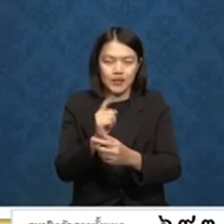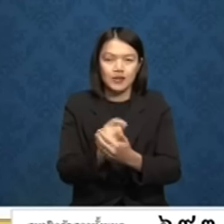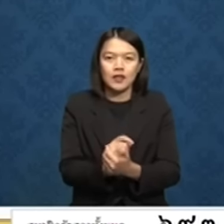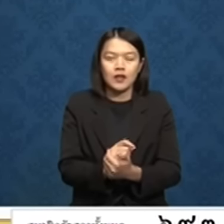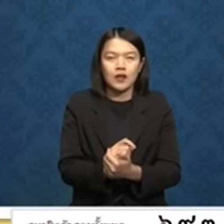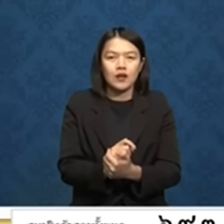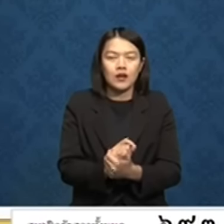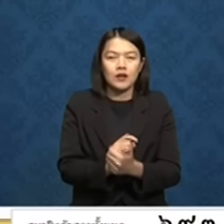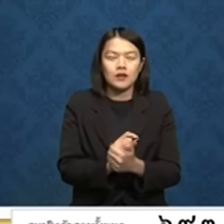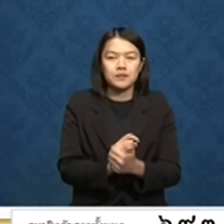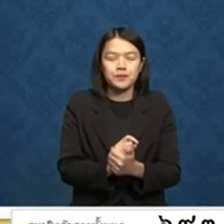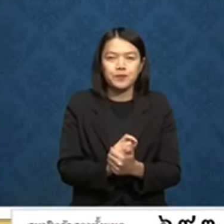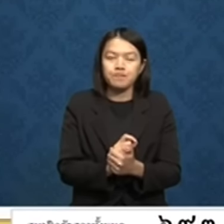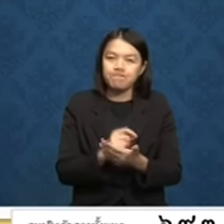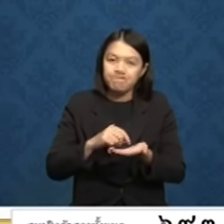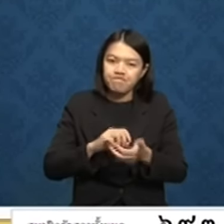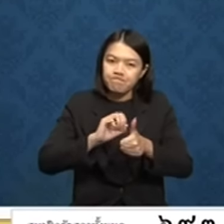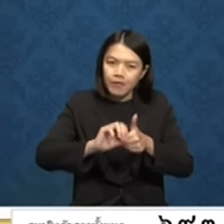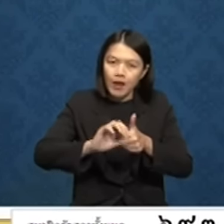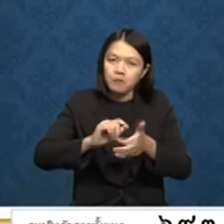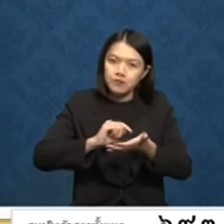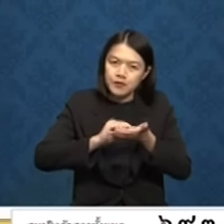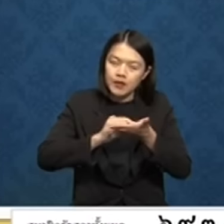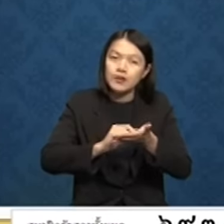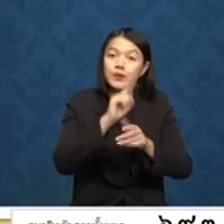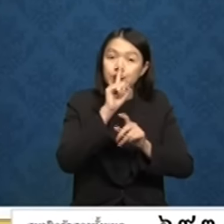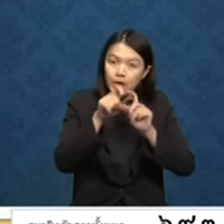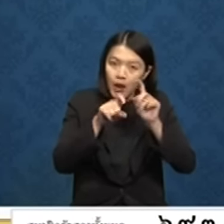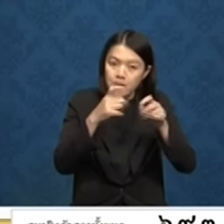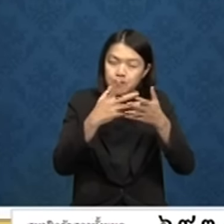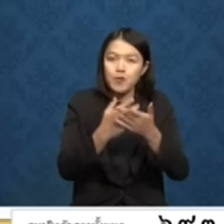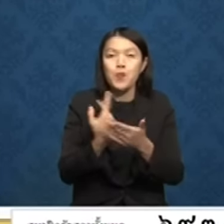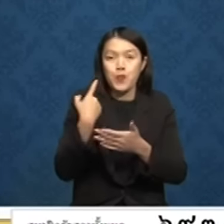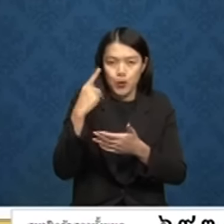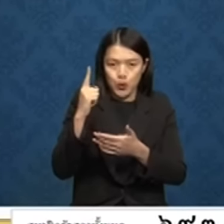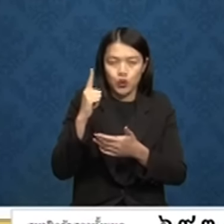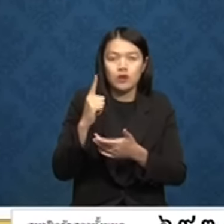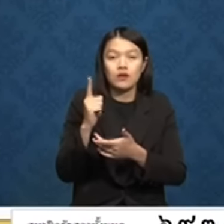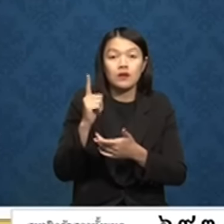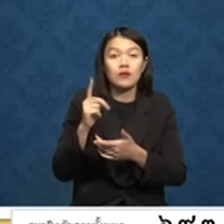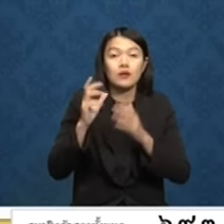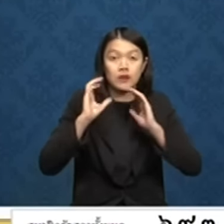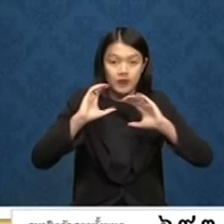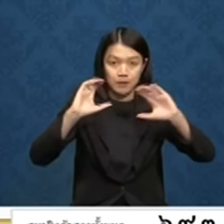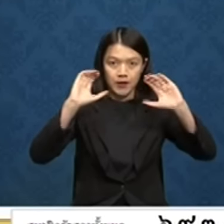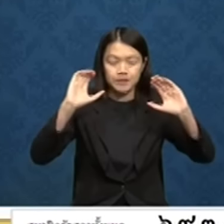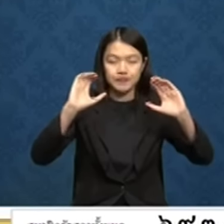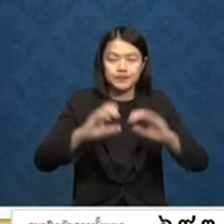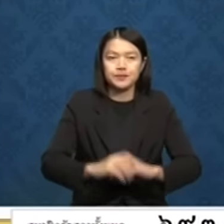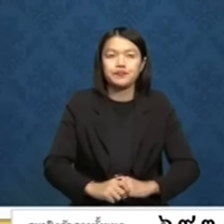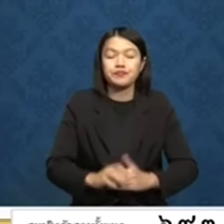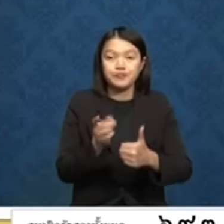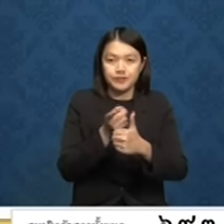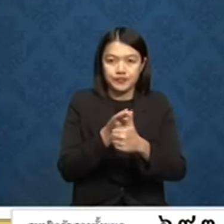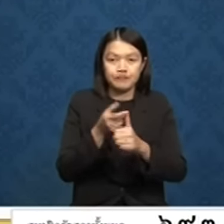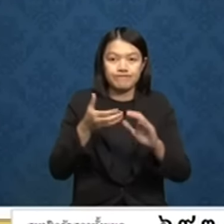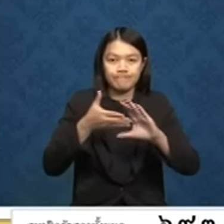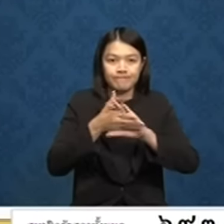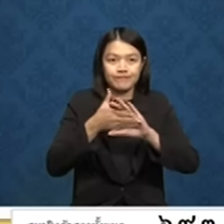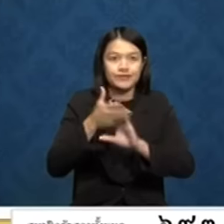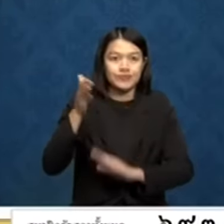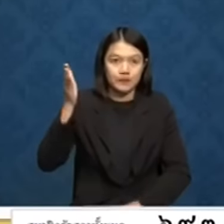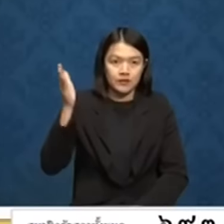ในแง่ดีแล้วก็พยายามจะเสนอความเห็นและตั้งคำถามที่เป็นประโยชน์ต่อรัฐบาลนะครับเรื่องแรกเลยครับขอสไลด์เลยครับผม